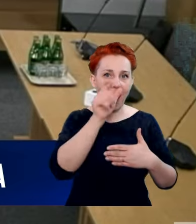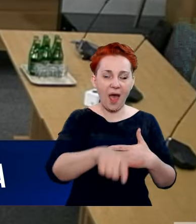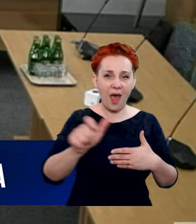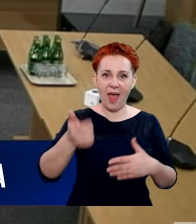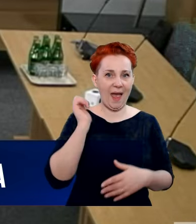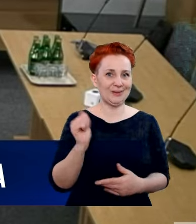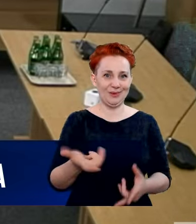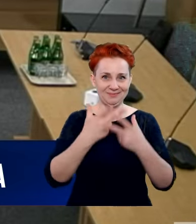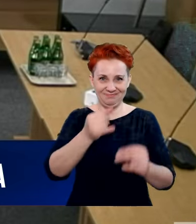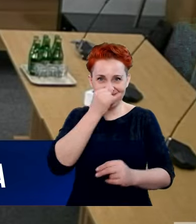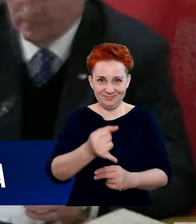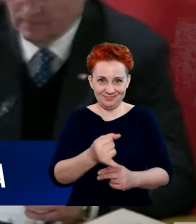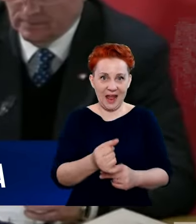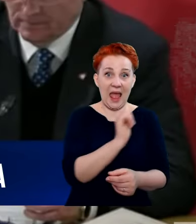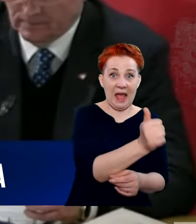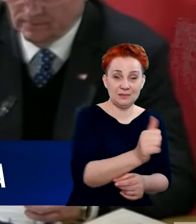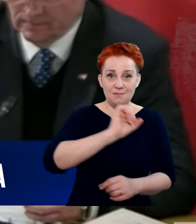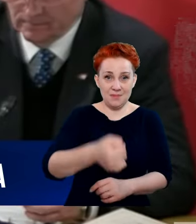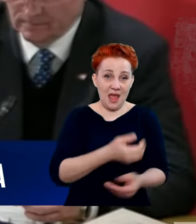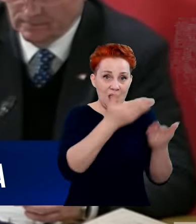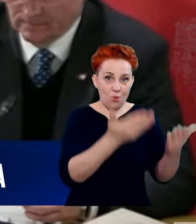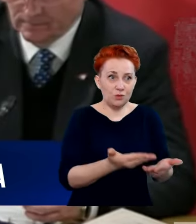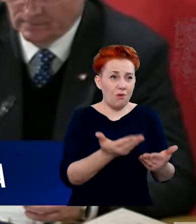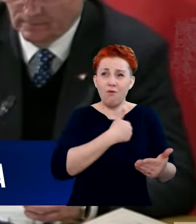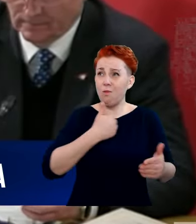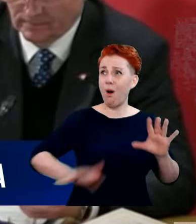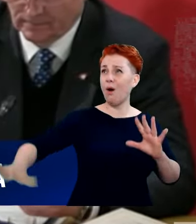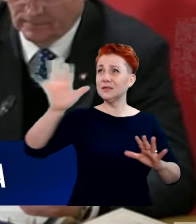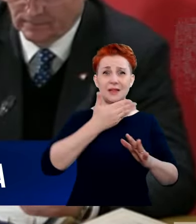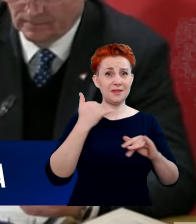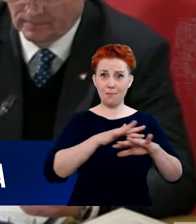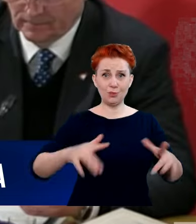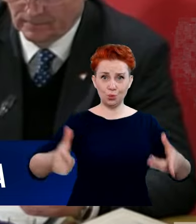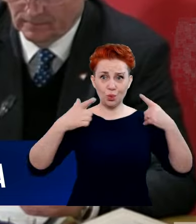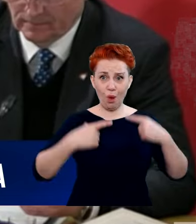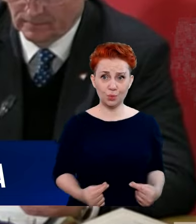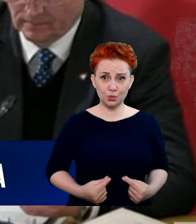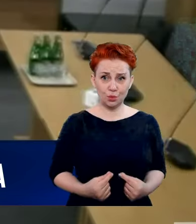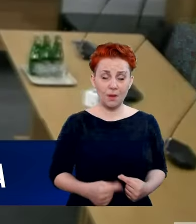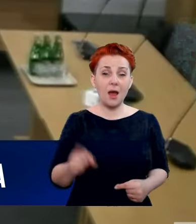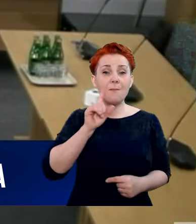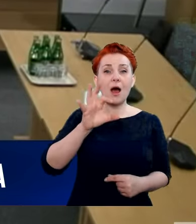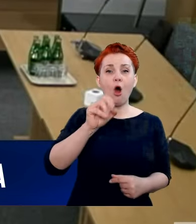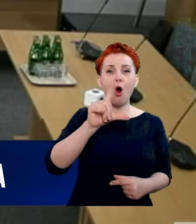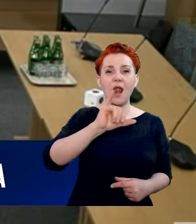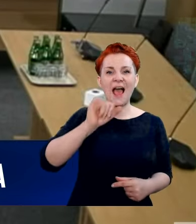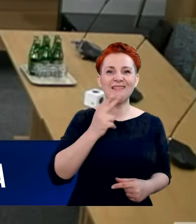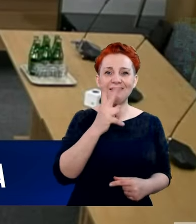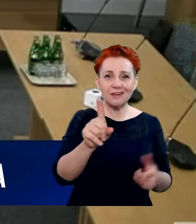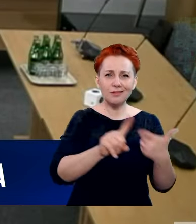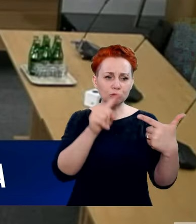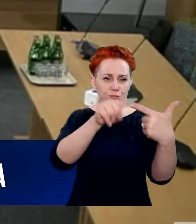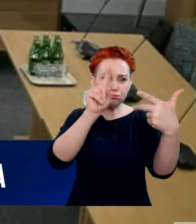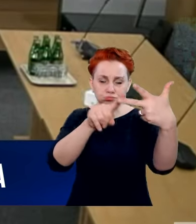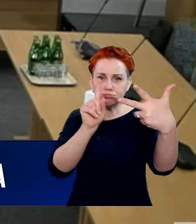właśnie ekspertów i biegłych. A to są osoby, takich osób w Polsce nie ma zbyt wiele. Zarówno pan Łukasz Olejnik, jak i inne osoby przez was wskazywane.